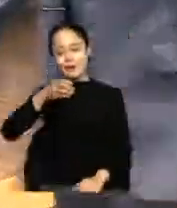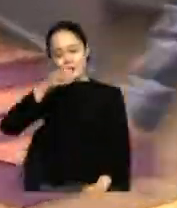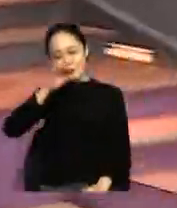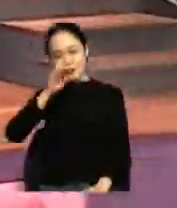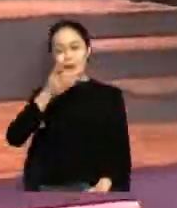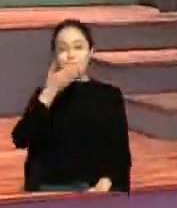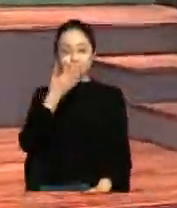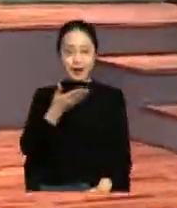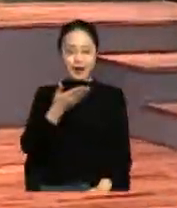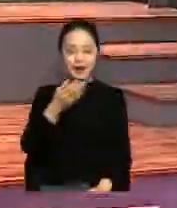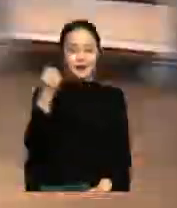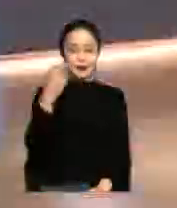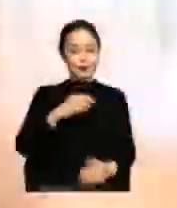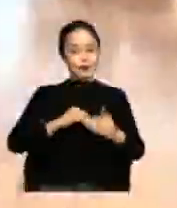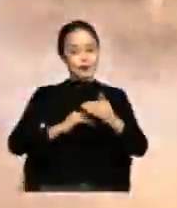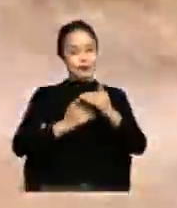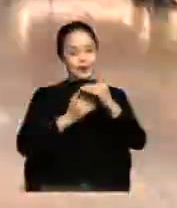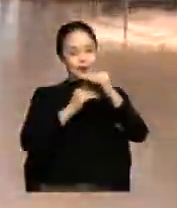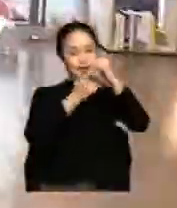마당입니다.